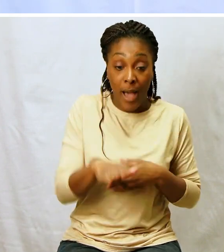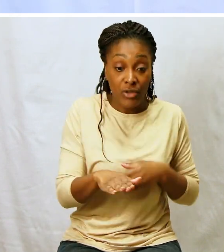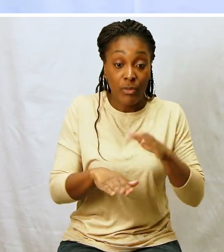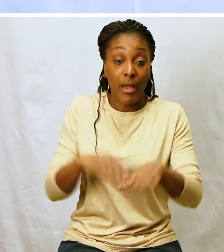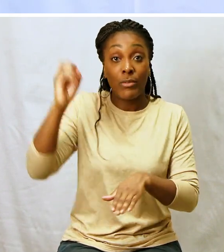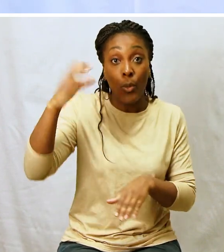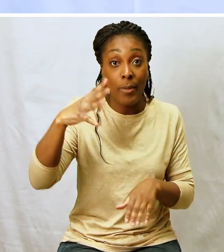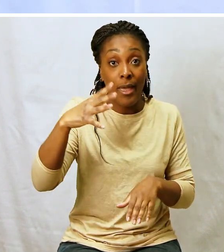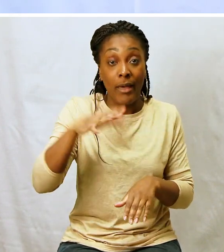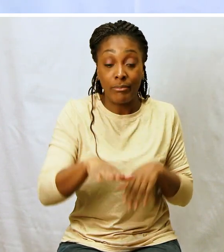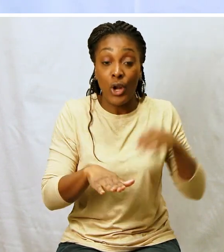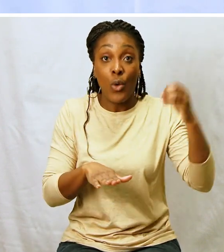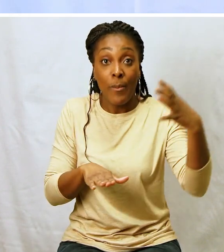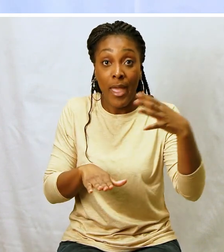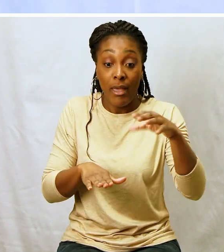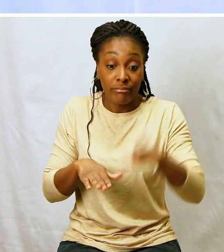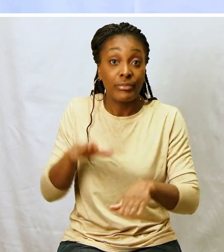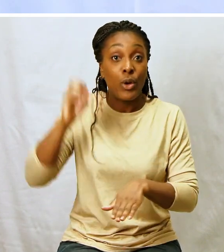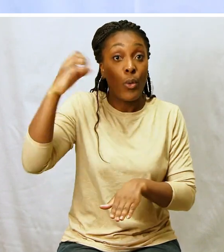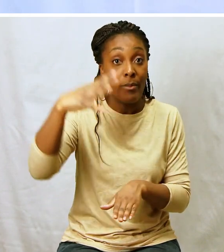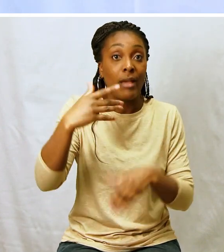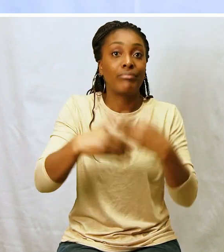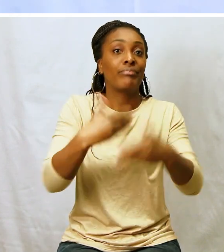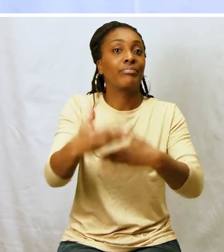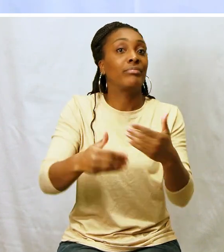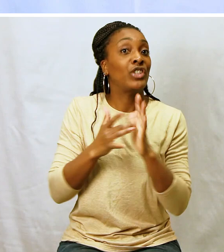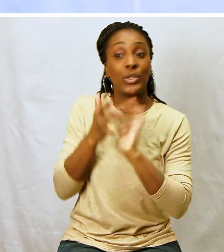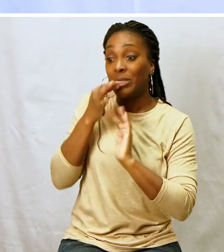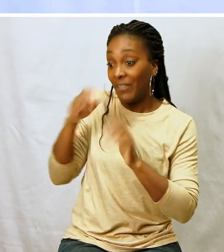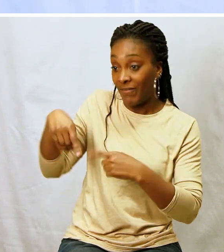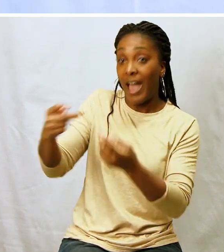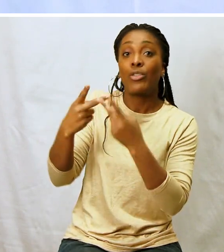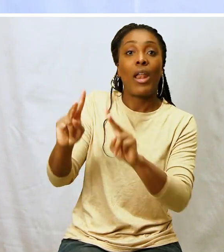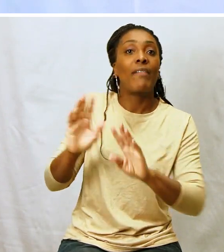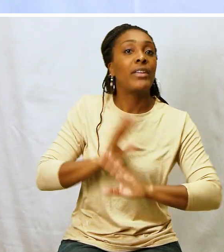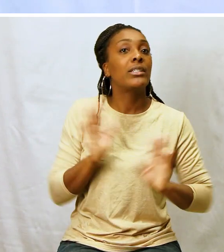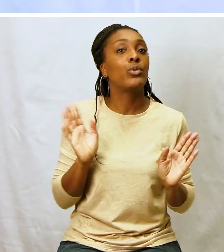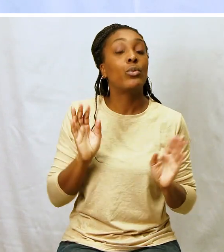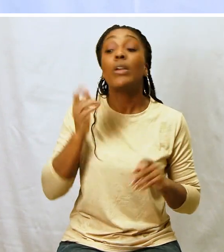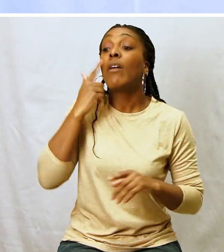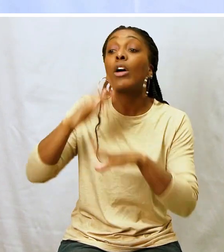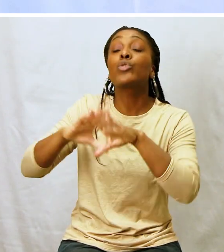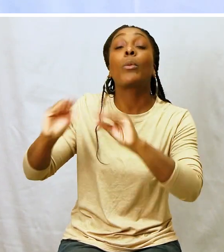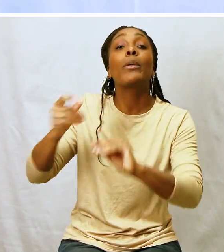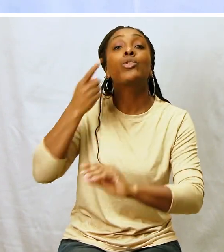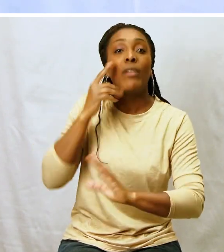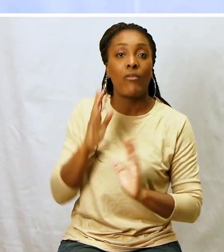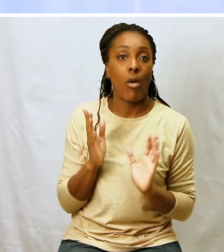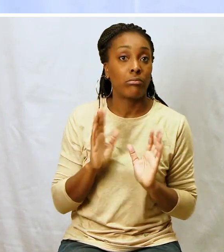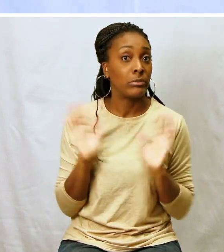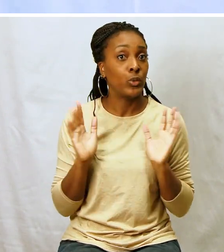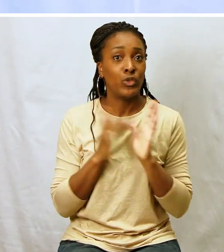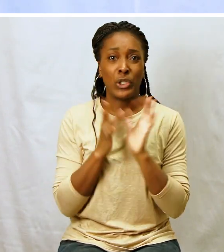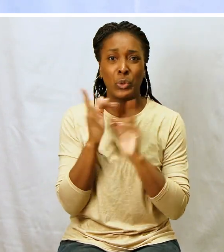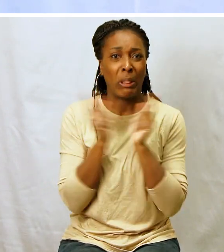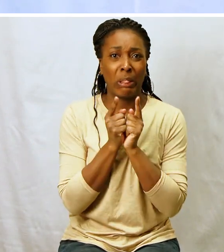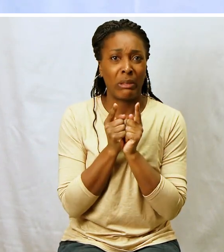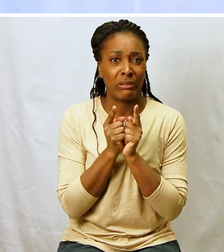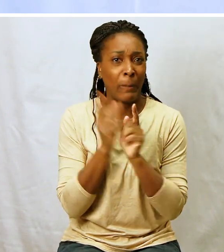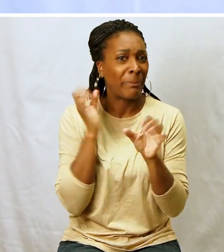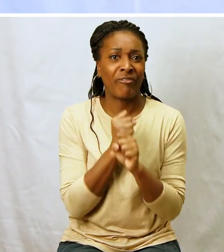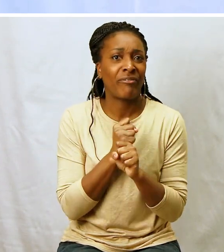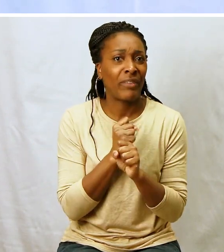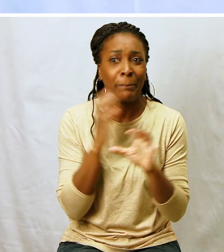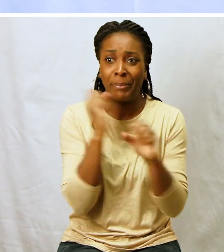Et on voit que là, dans ce texte-là, il lui dit simplement, entre dans la ville, et maintenant, on te dira c'est qu'il faut que tu fasses. Il sait pas qui